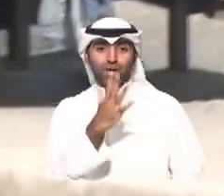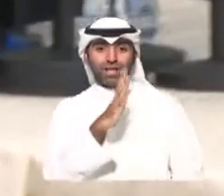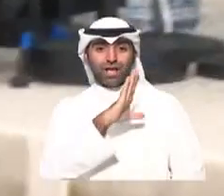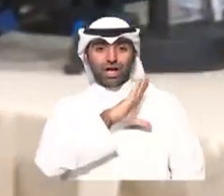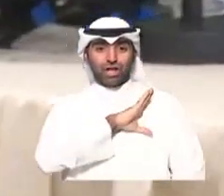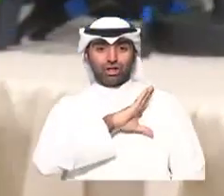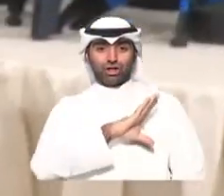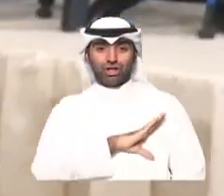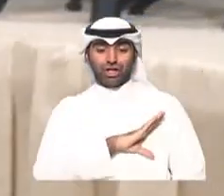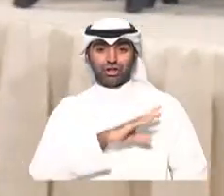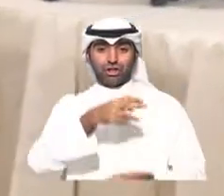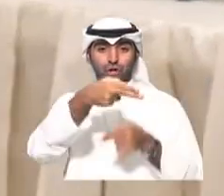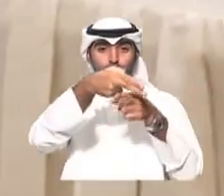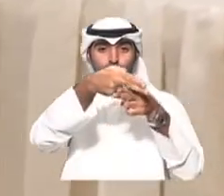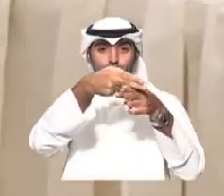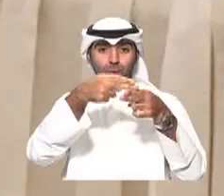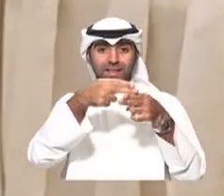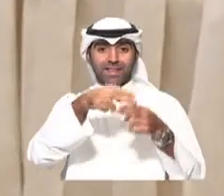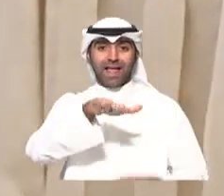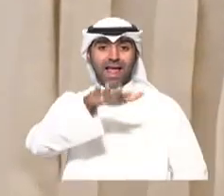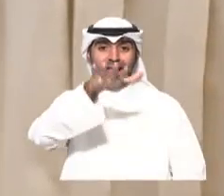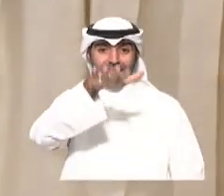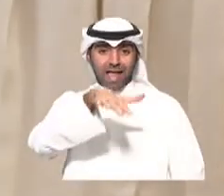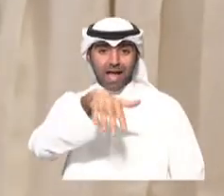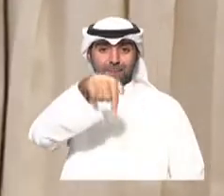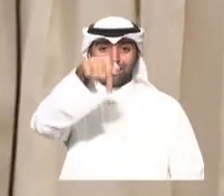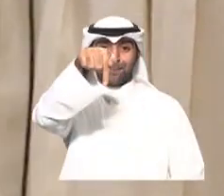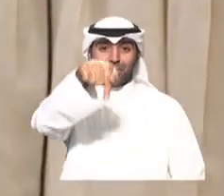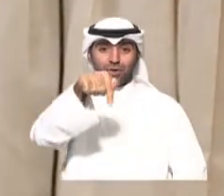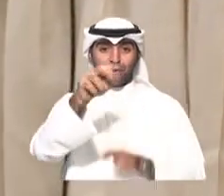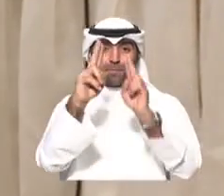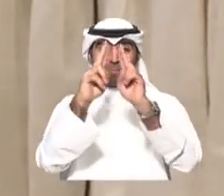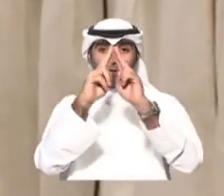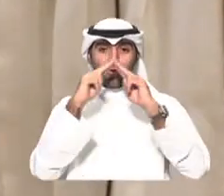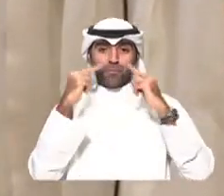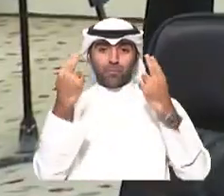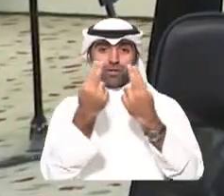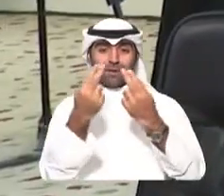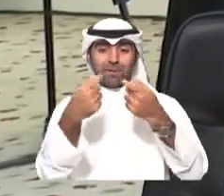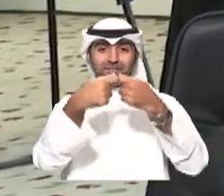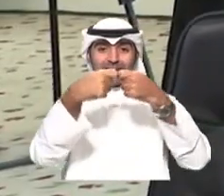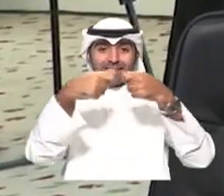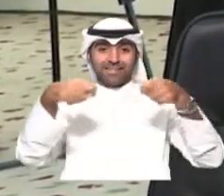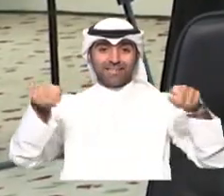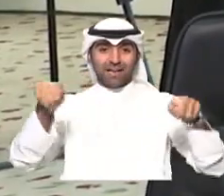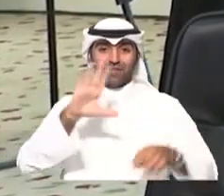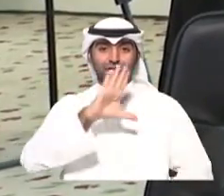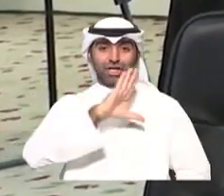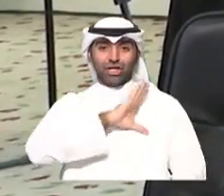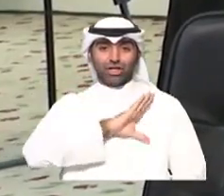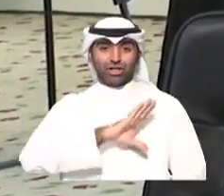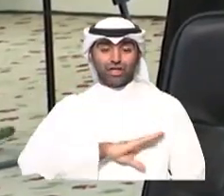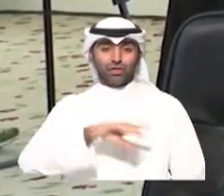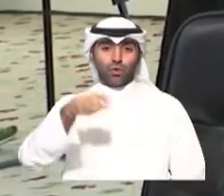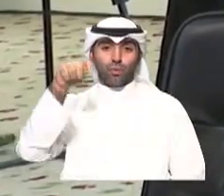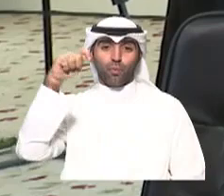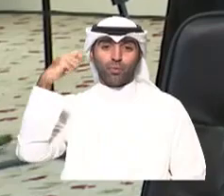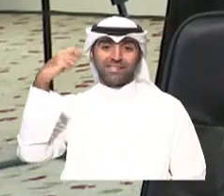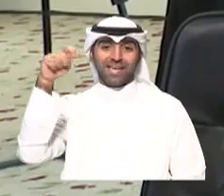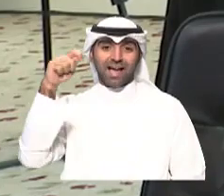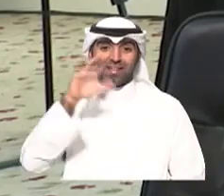مع المرأة، حيث لا يوجد دور ميداني للعنصر النسائي. طبعا خطوة جريئة، على أساس احنا تم